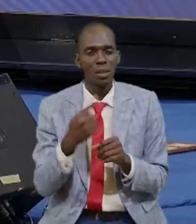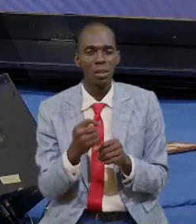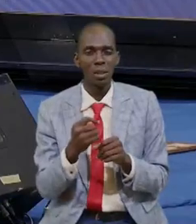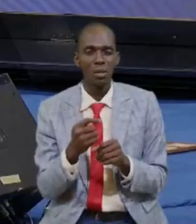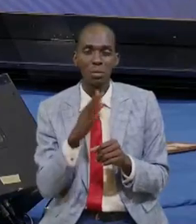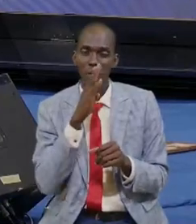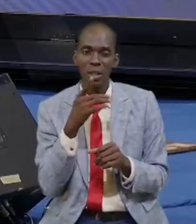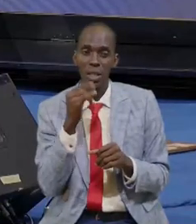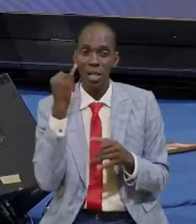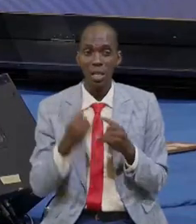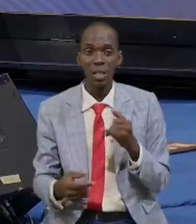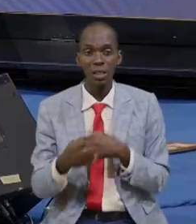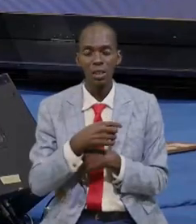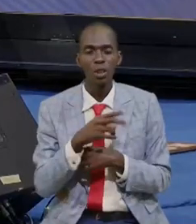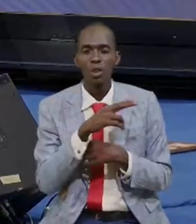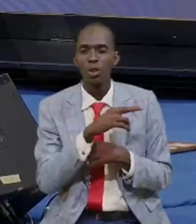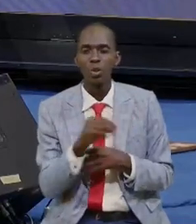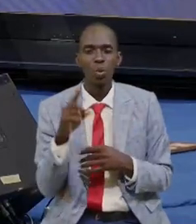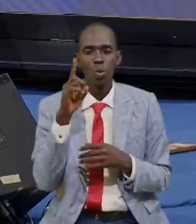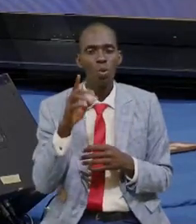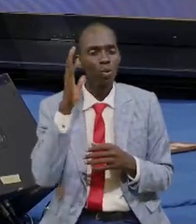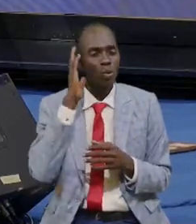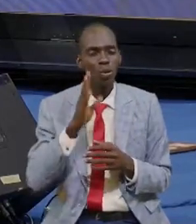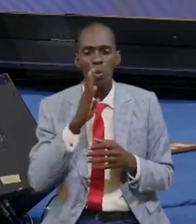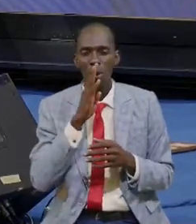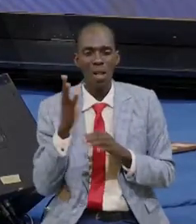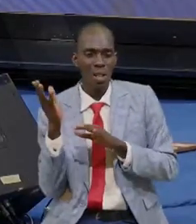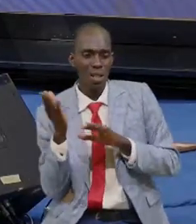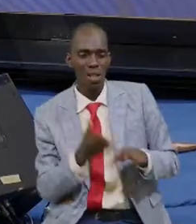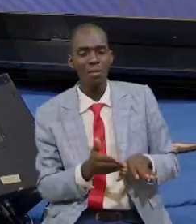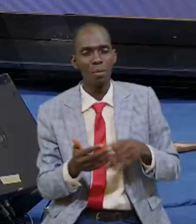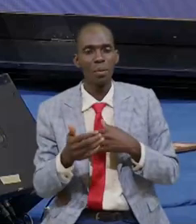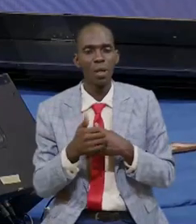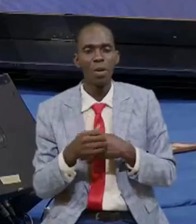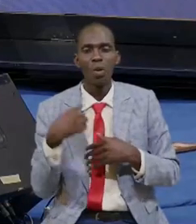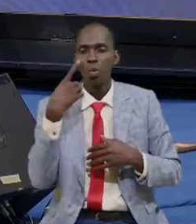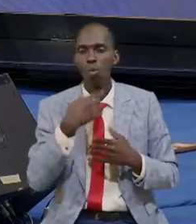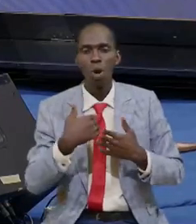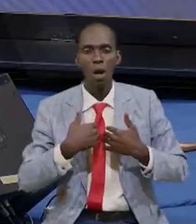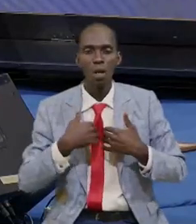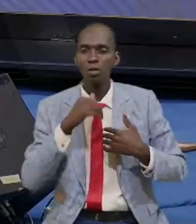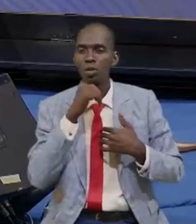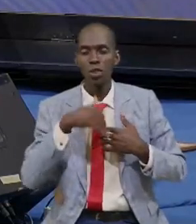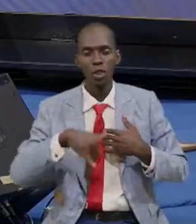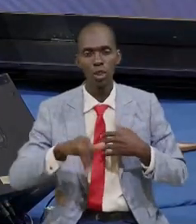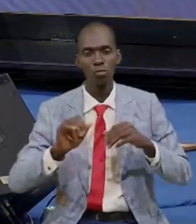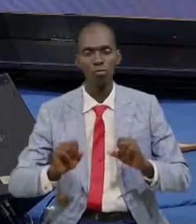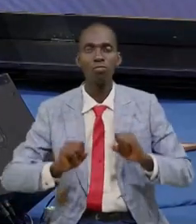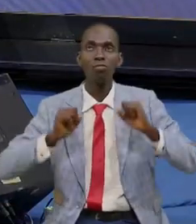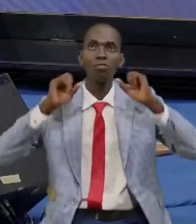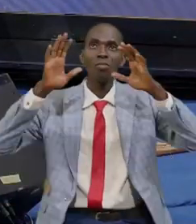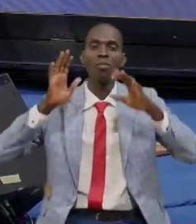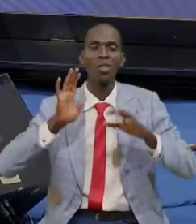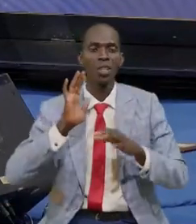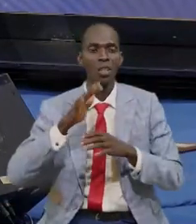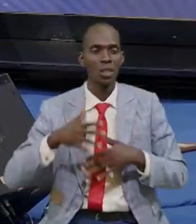dernier jour, il ne doit pas se trouver quelqu'un ici qui ne donne pas sa vie, son cœur